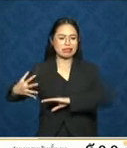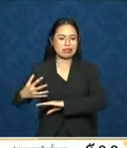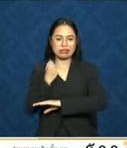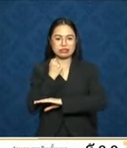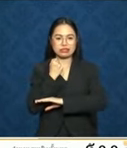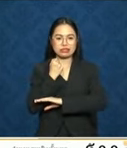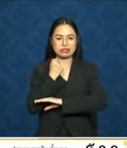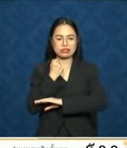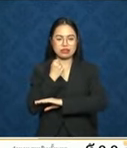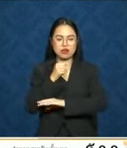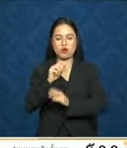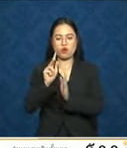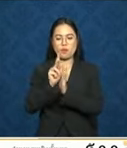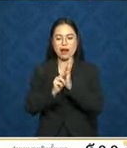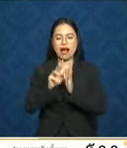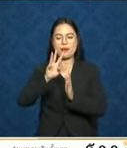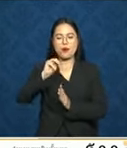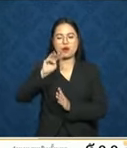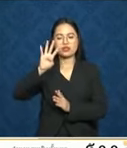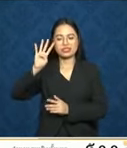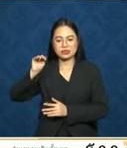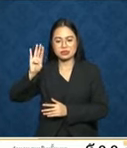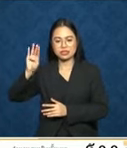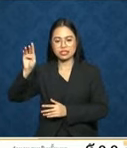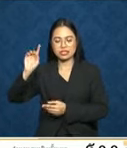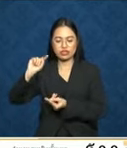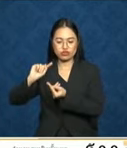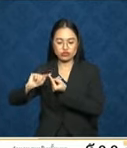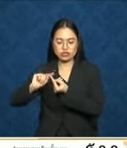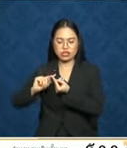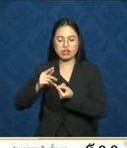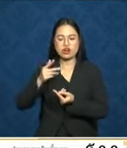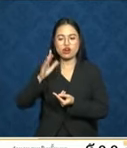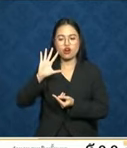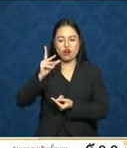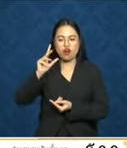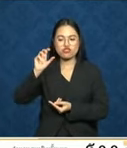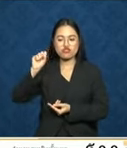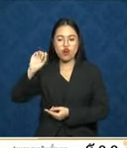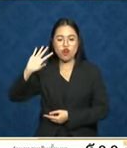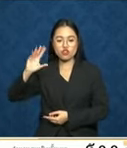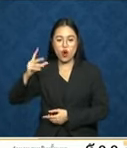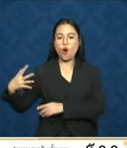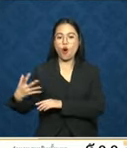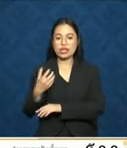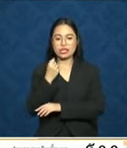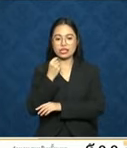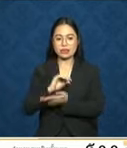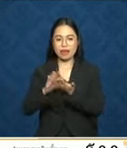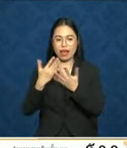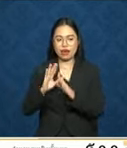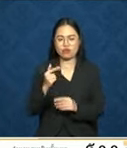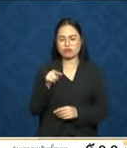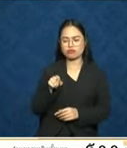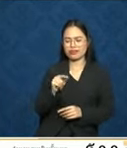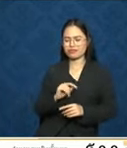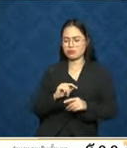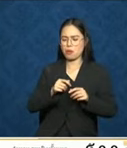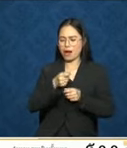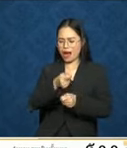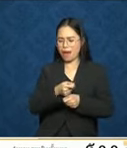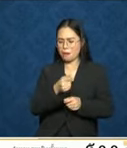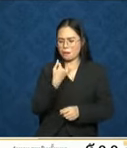ยม.44หลังเกิดคสช.ขึ้นใหม่ๆโดยไม่ทราบเหตุผลทั้งที่เกษตรกรไม่ได้ทำอะไรผิด